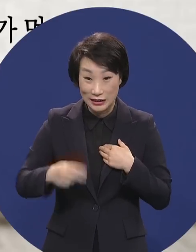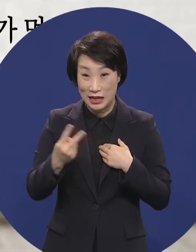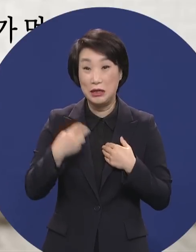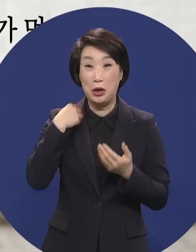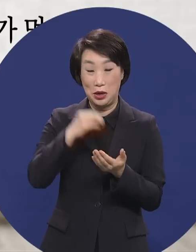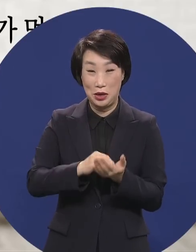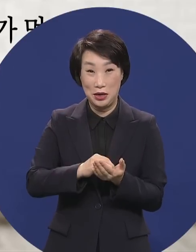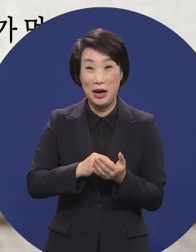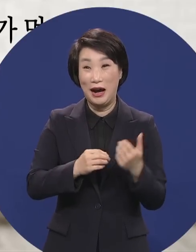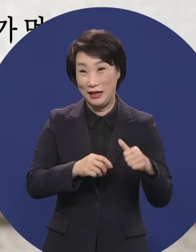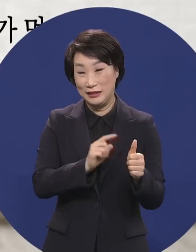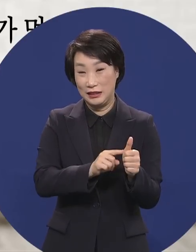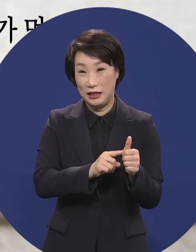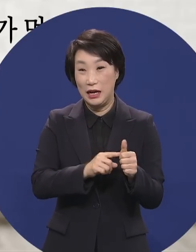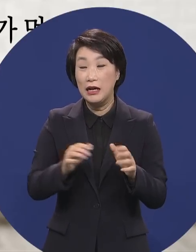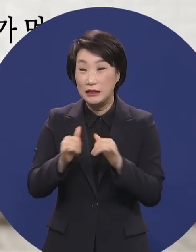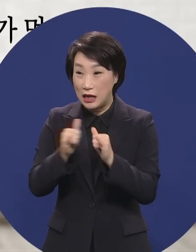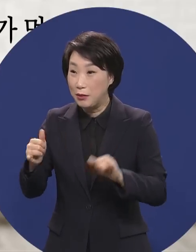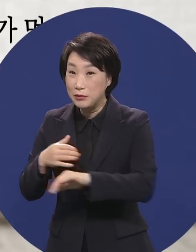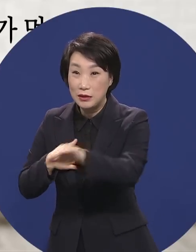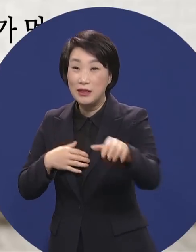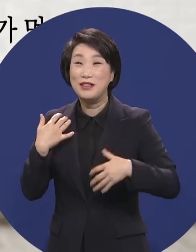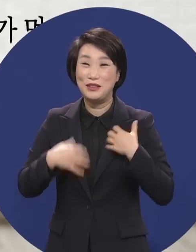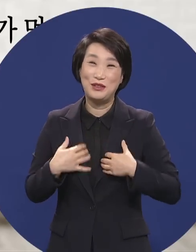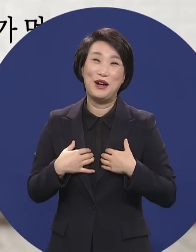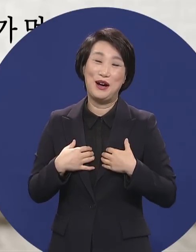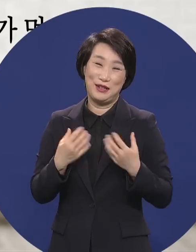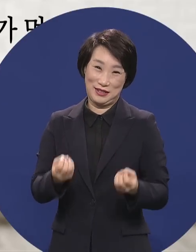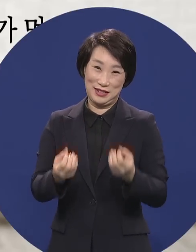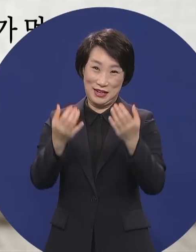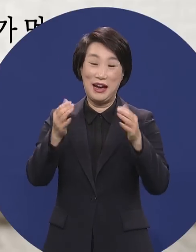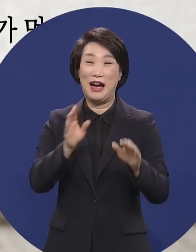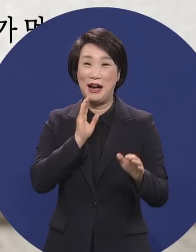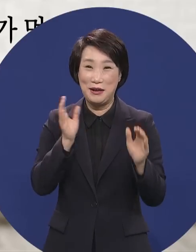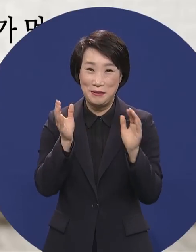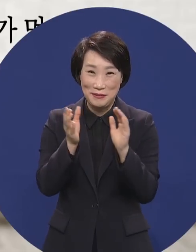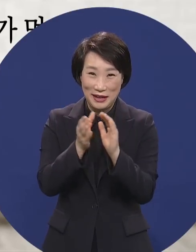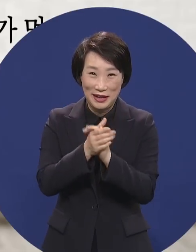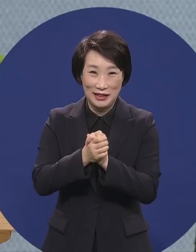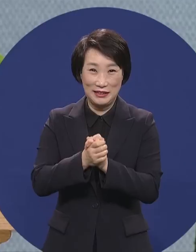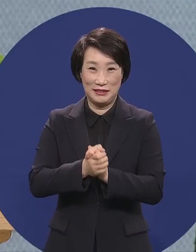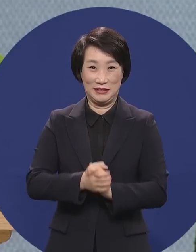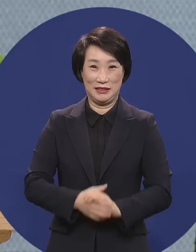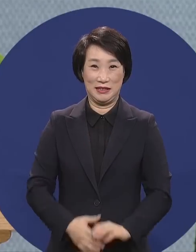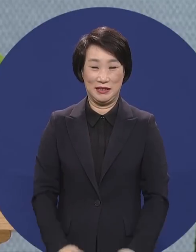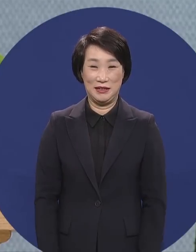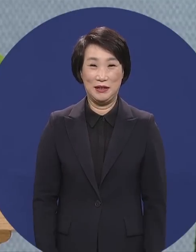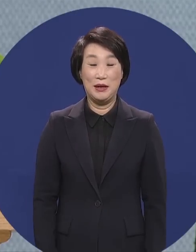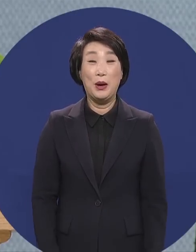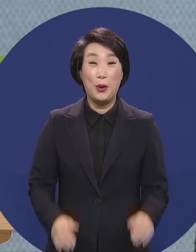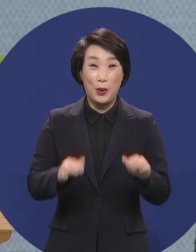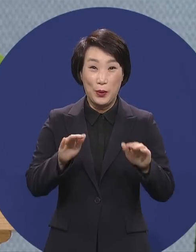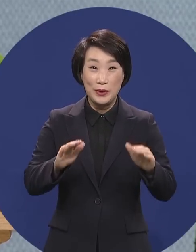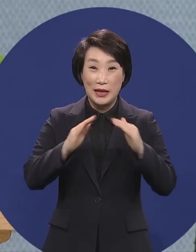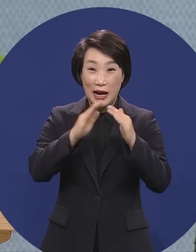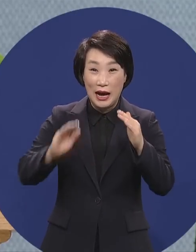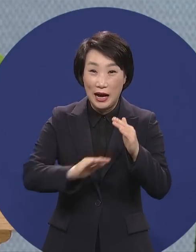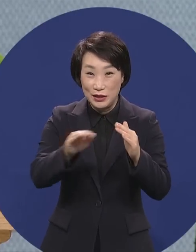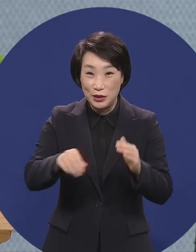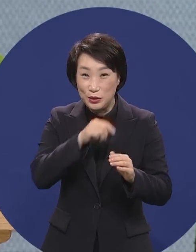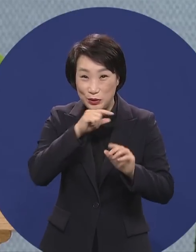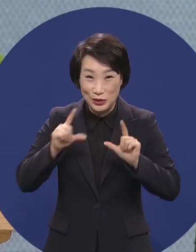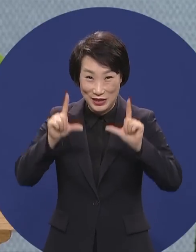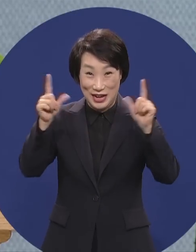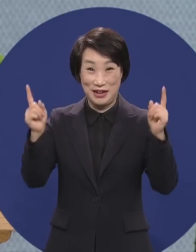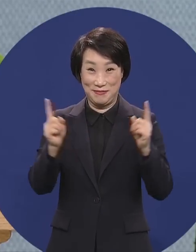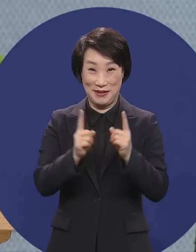얻었노라 하니 저희가 즐거워하더라. 아멘. 아멘. 가정